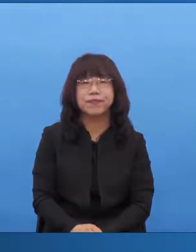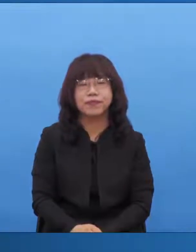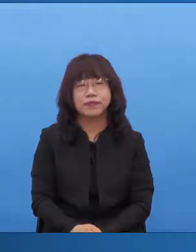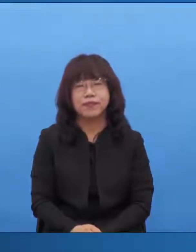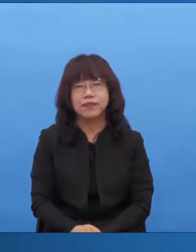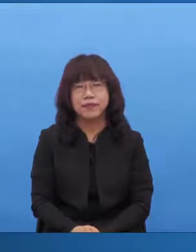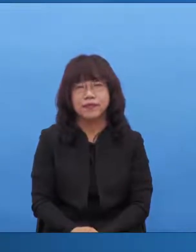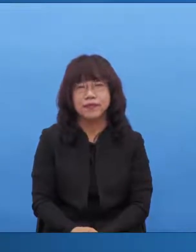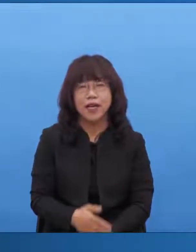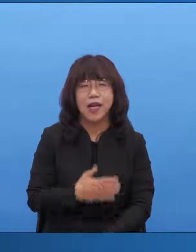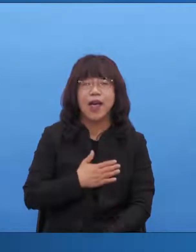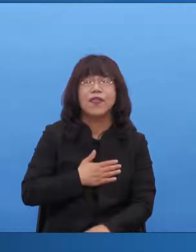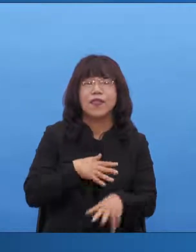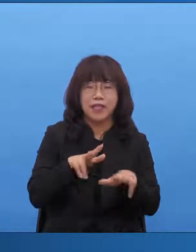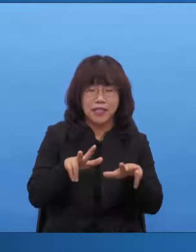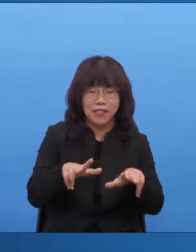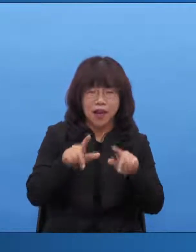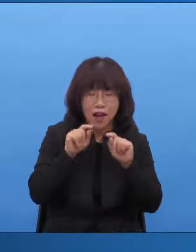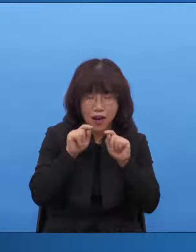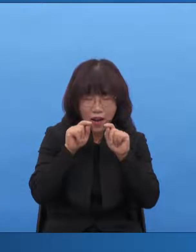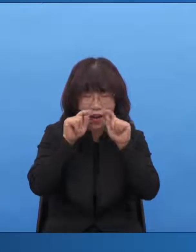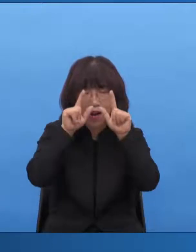이제 알았네.